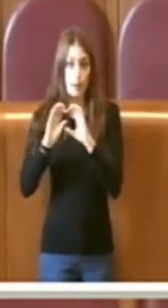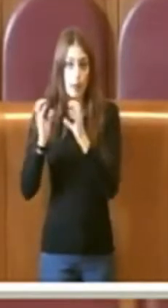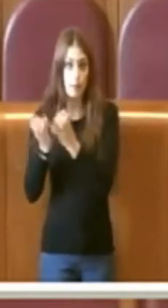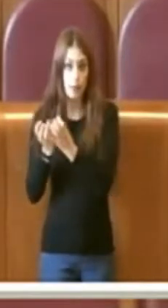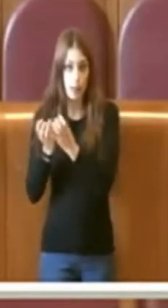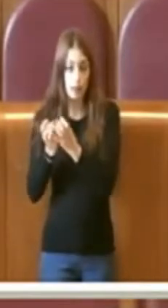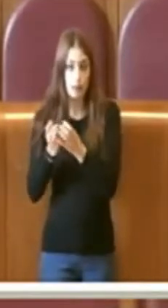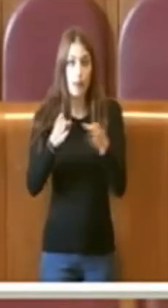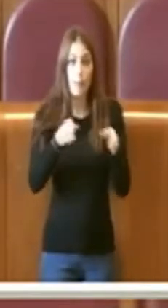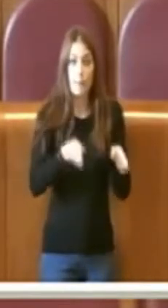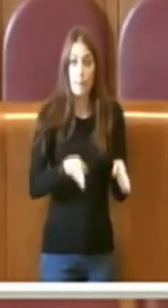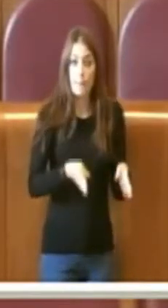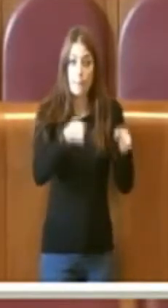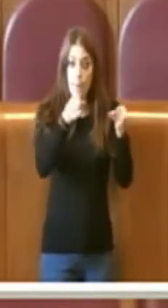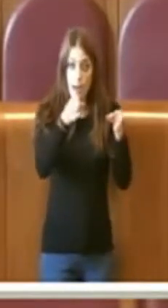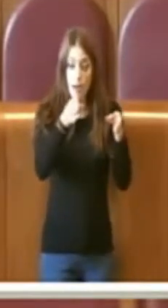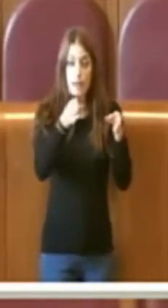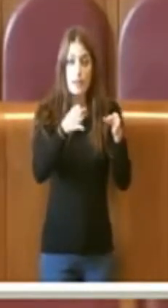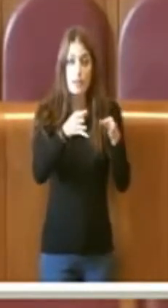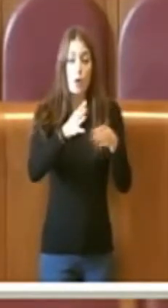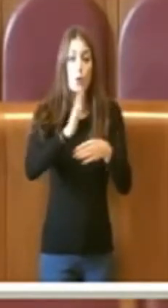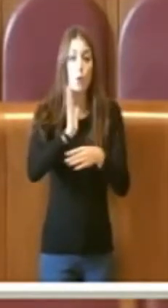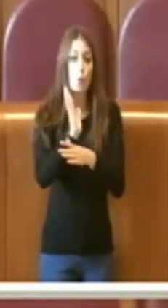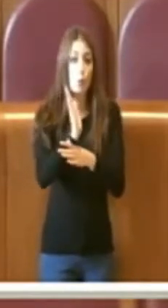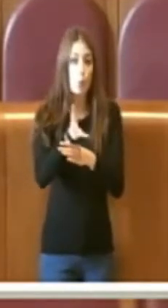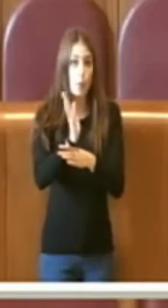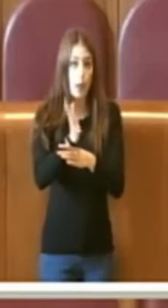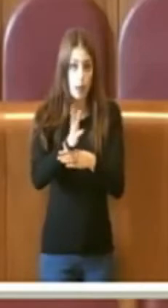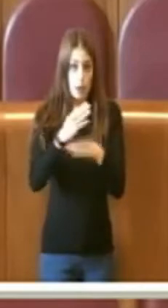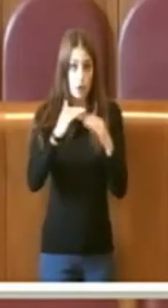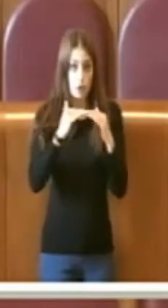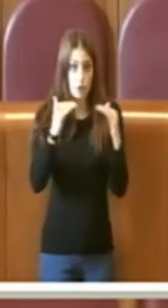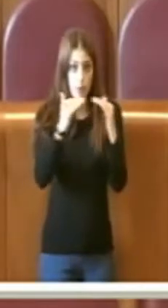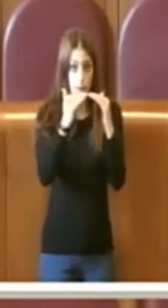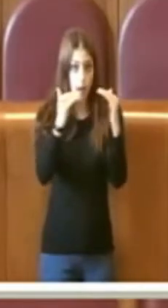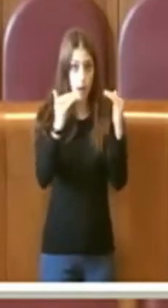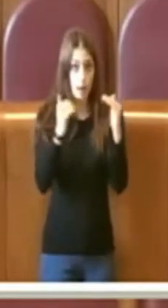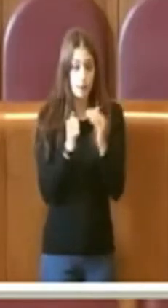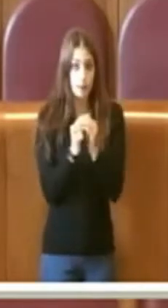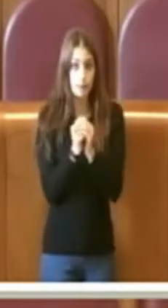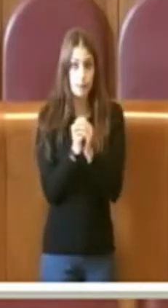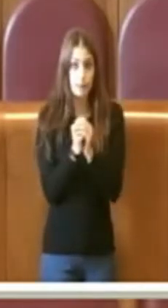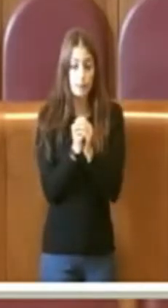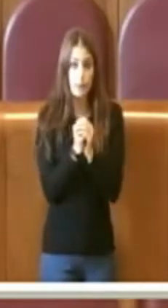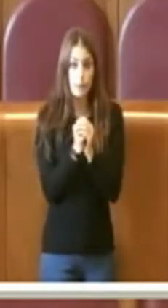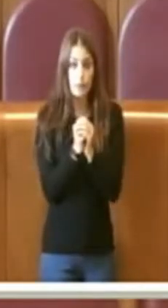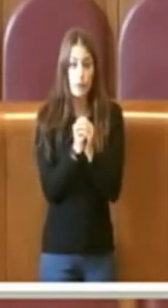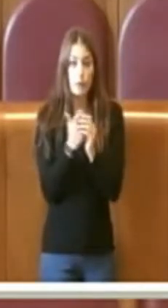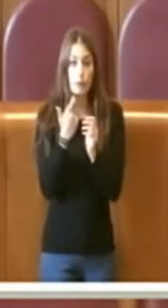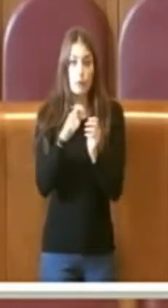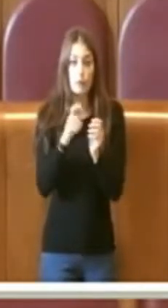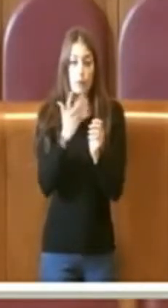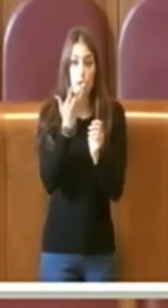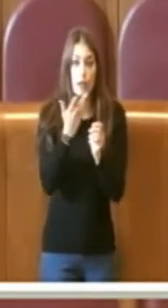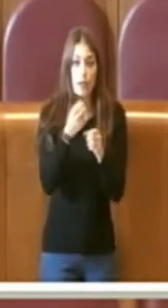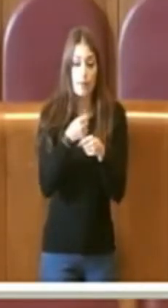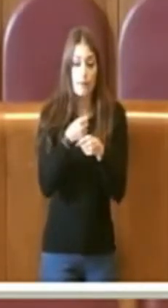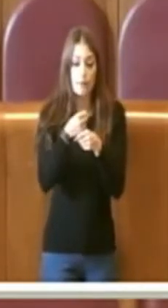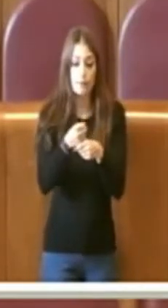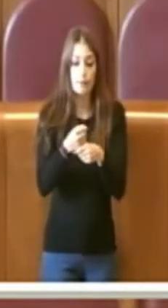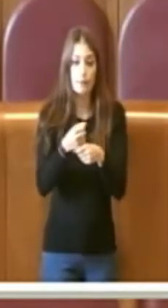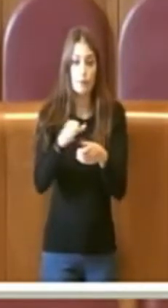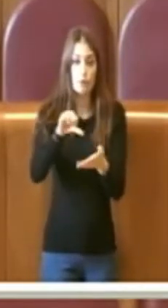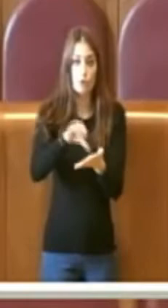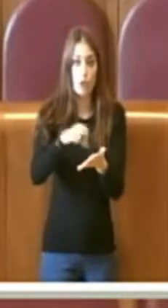palazzine, parliamo, alte 15 piani da voler attribuire sull'area del